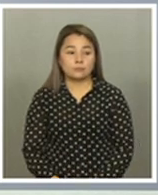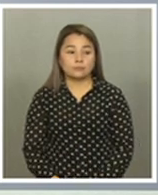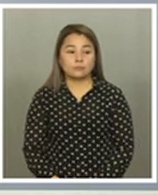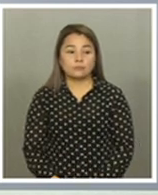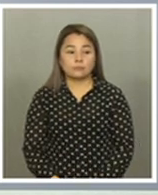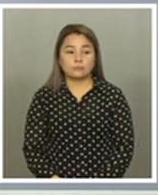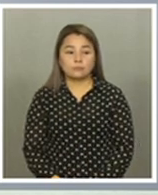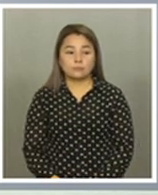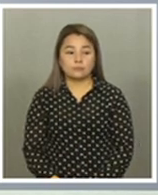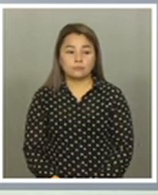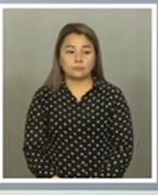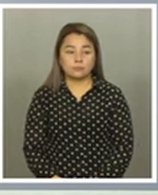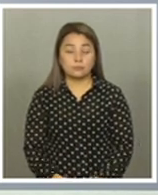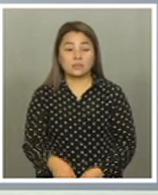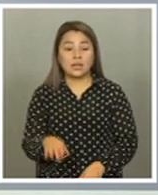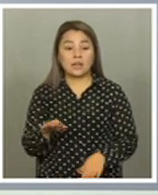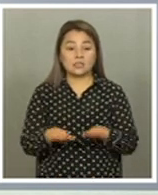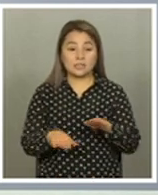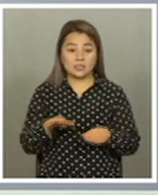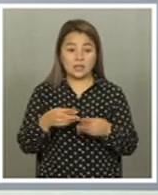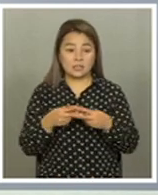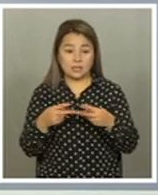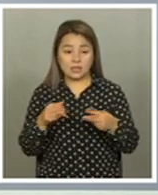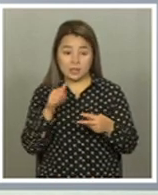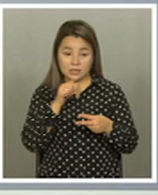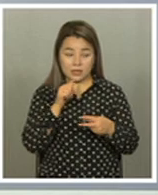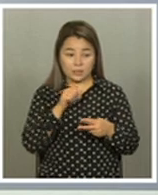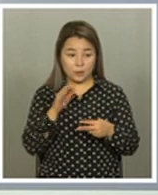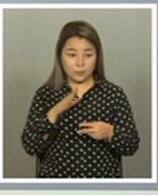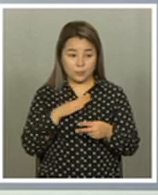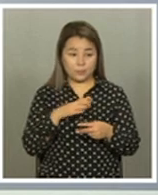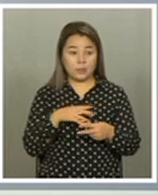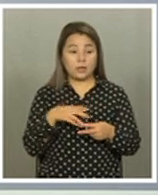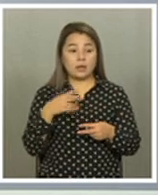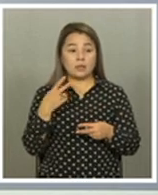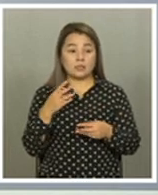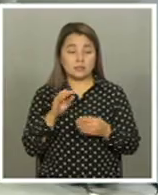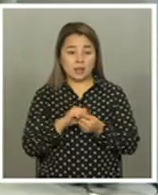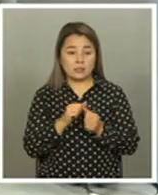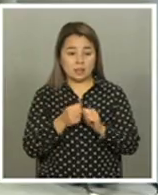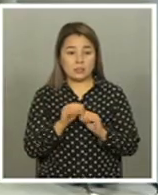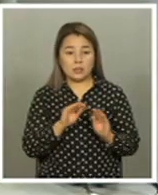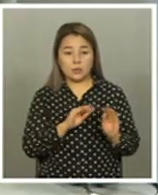Енді теңестіру үшін бір тастарын екінші табақшаға саламыз.